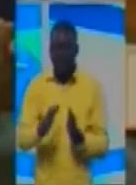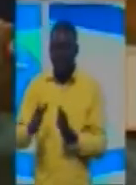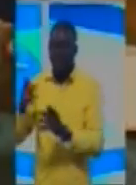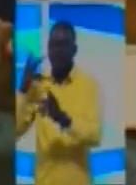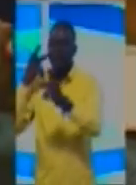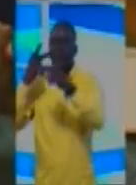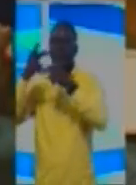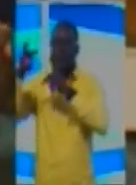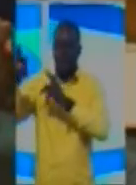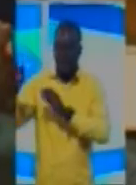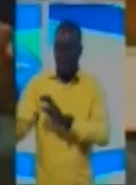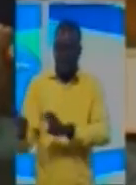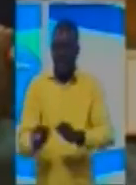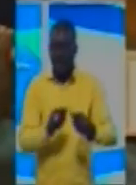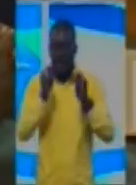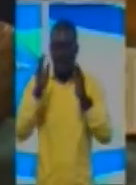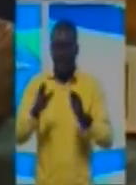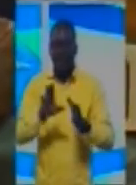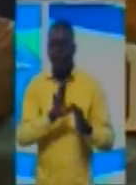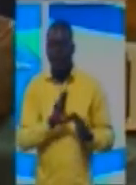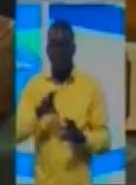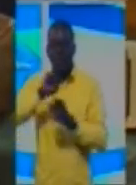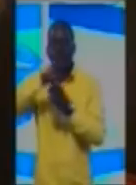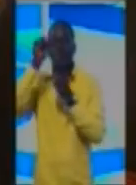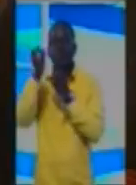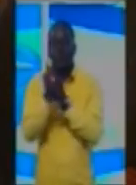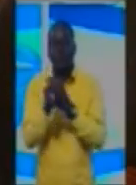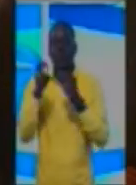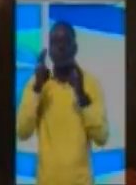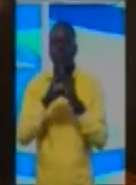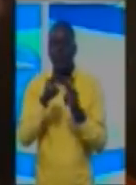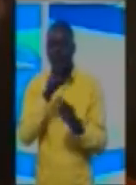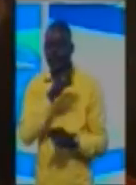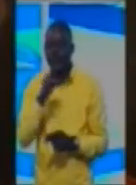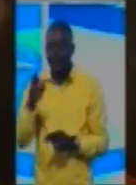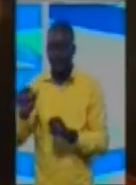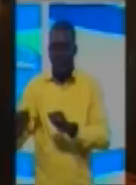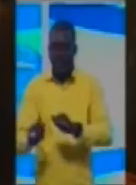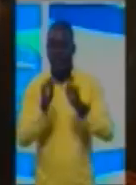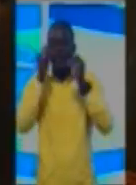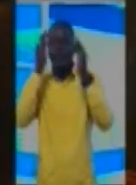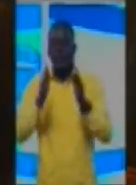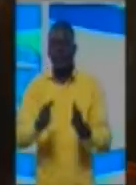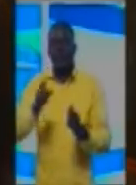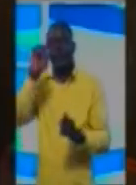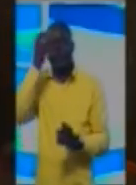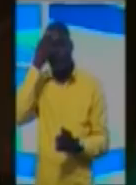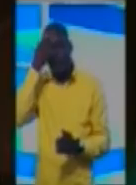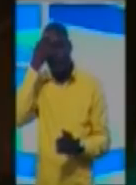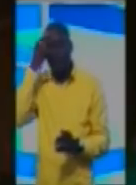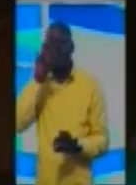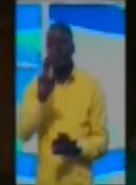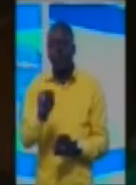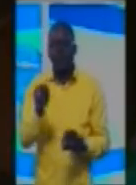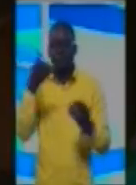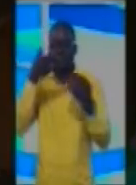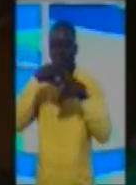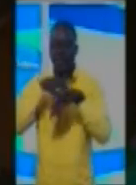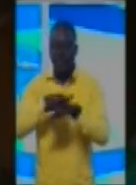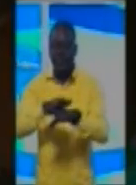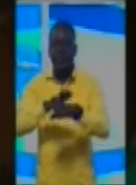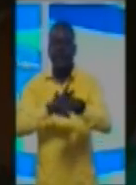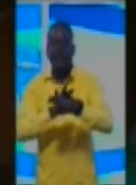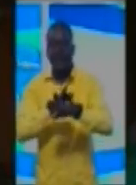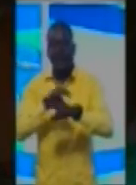des acteurs sur la cohésion sociale au Burkina Faso. Des acteurs étatiques et non étatiques interviennent sur le terrain